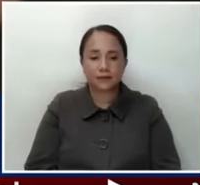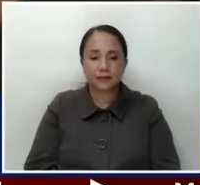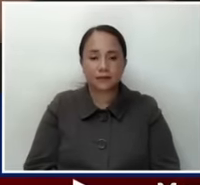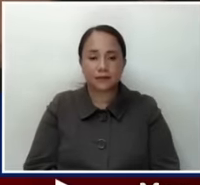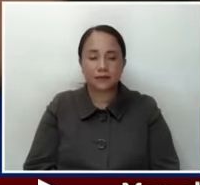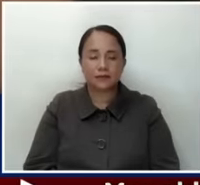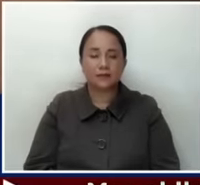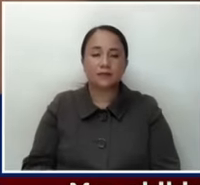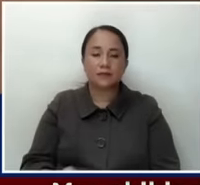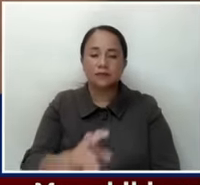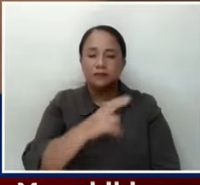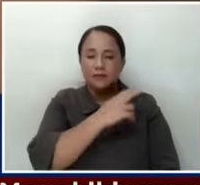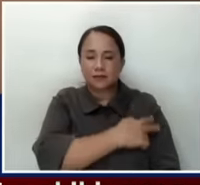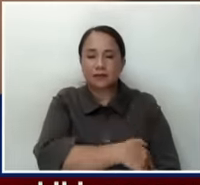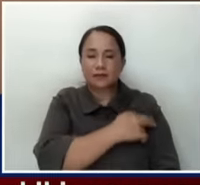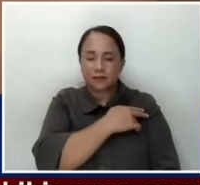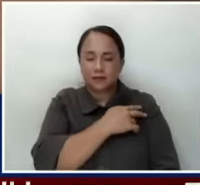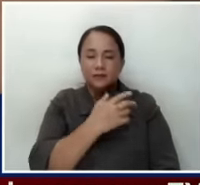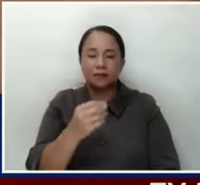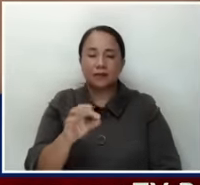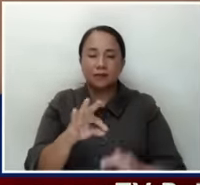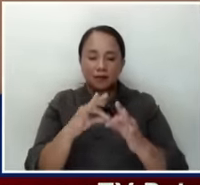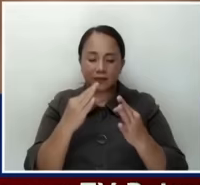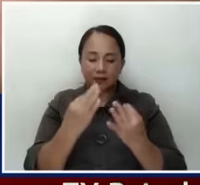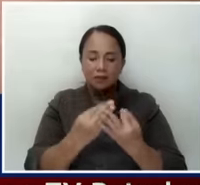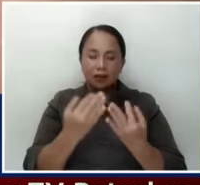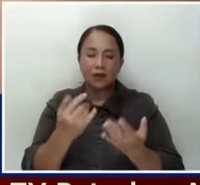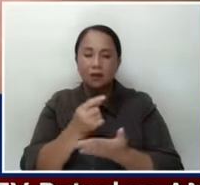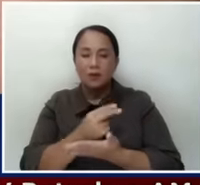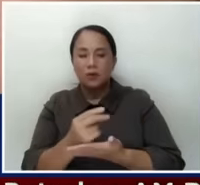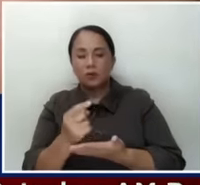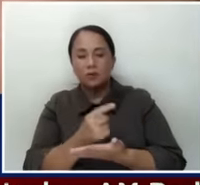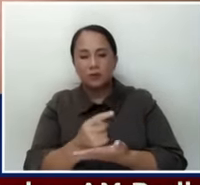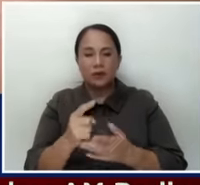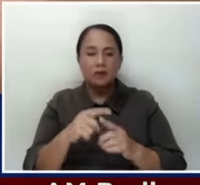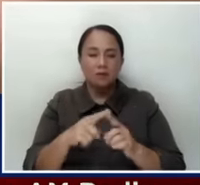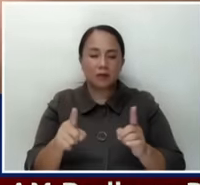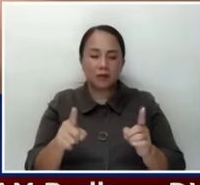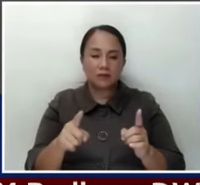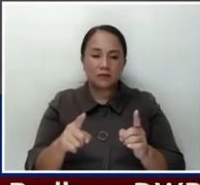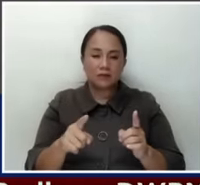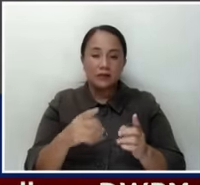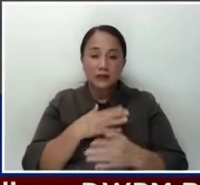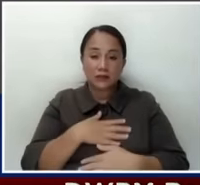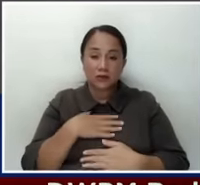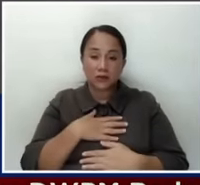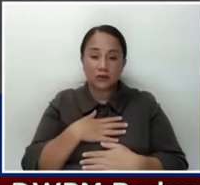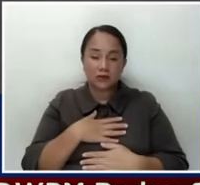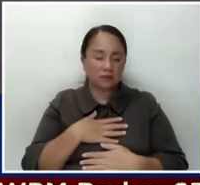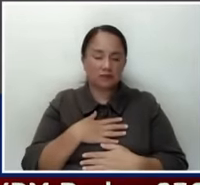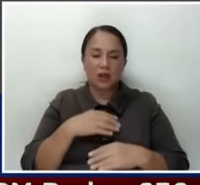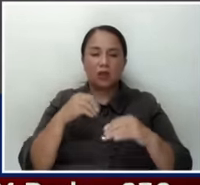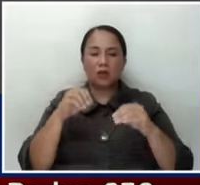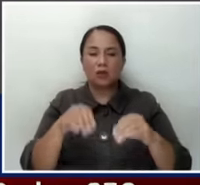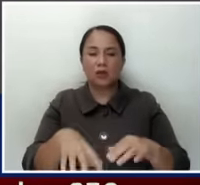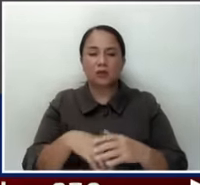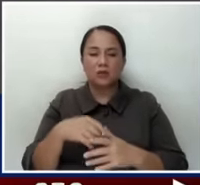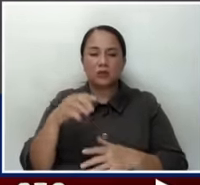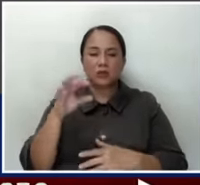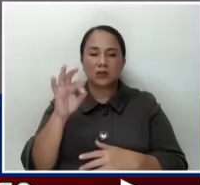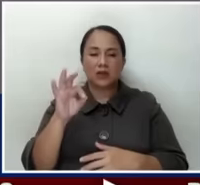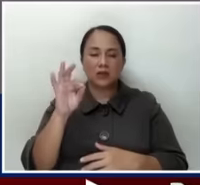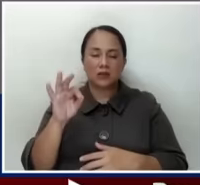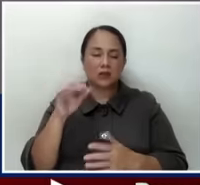Biyahing Hong Kong sina Bob at ang pamilya niya ngayong Holy Week. Pero imbis na mag-enjoy, nawalan siya ng